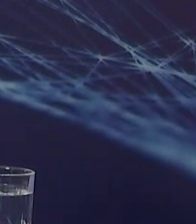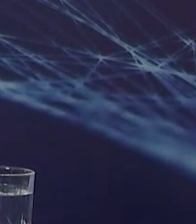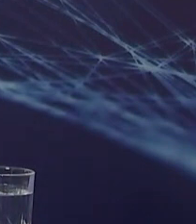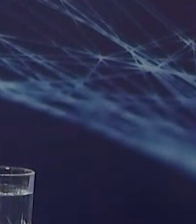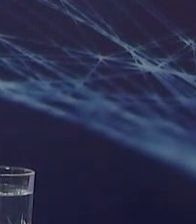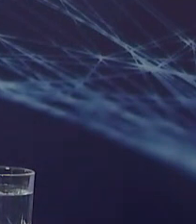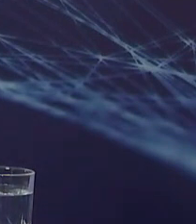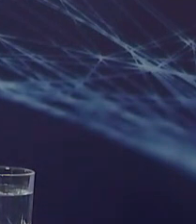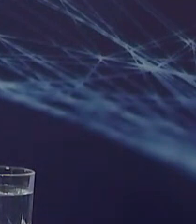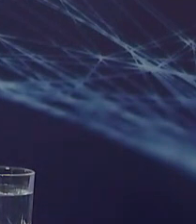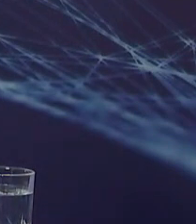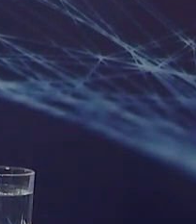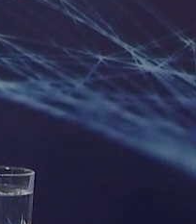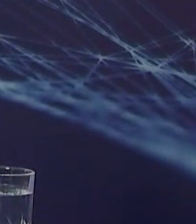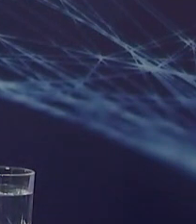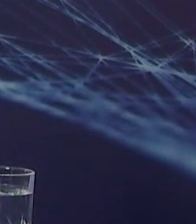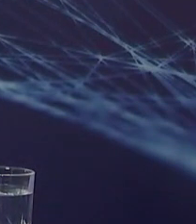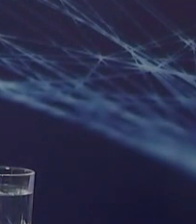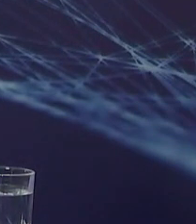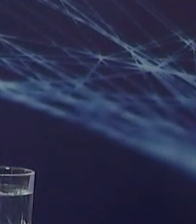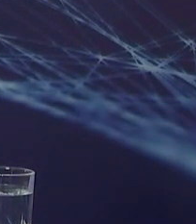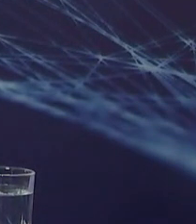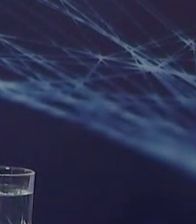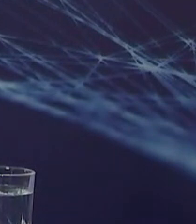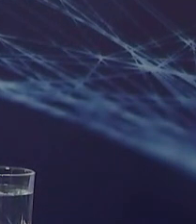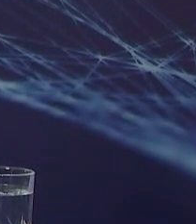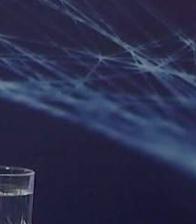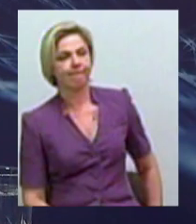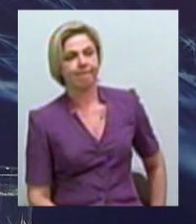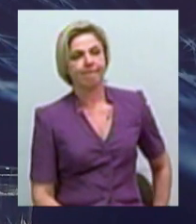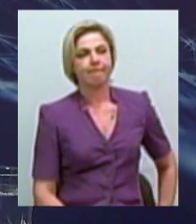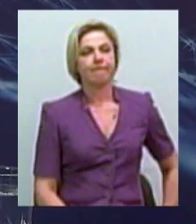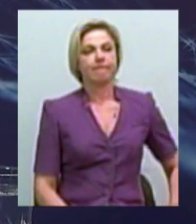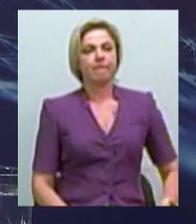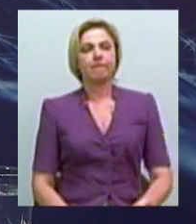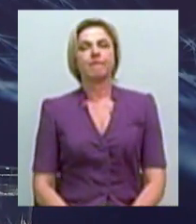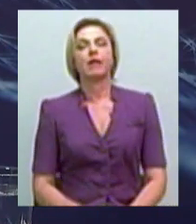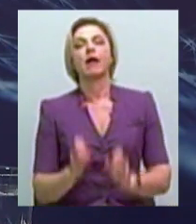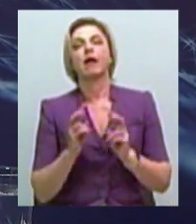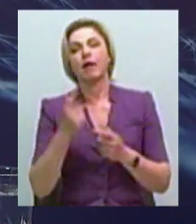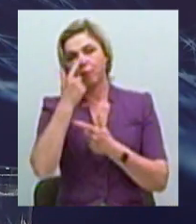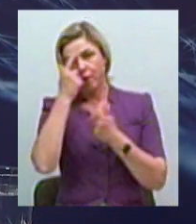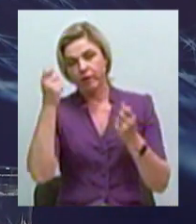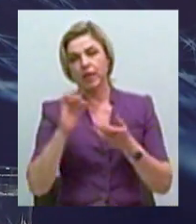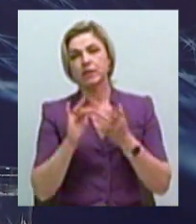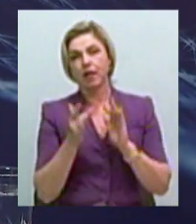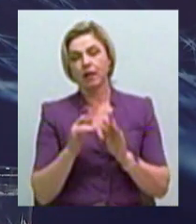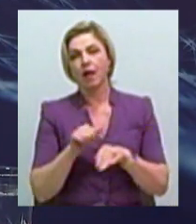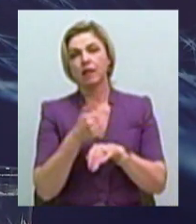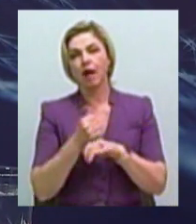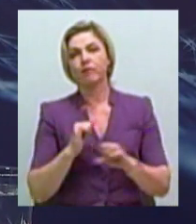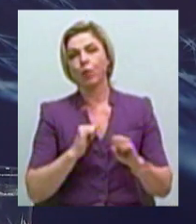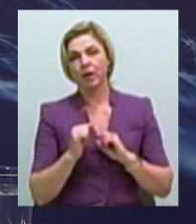поліцейські затримали 16-річного парубка, який вбив свого дідуся. Як повідомляє сайт Головного управління Національної